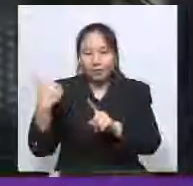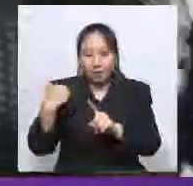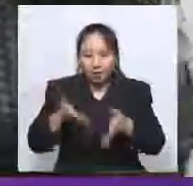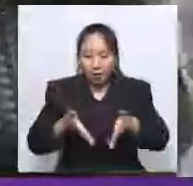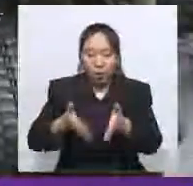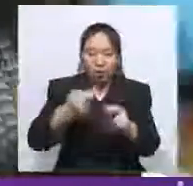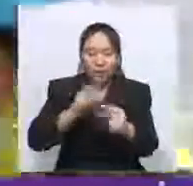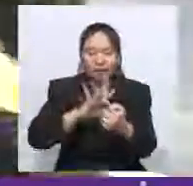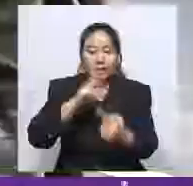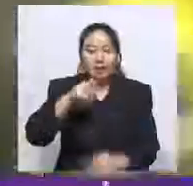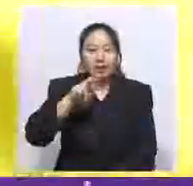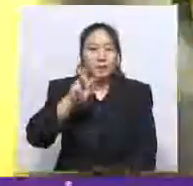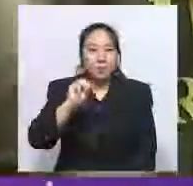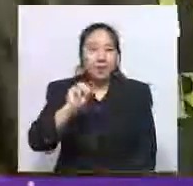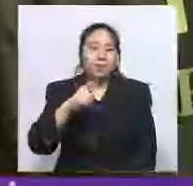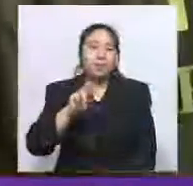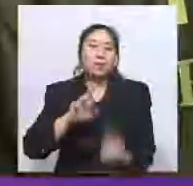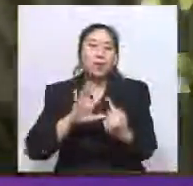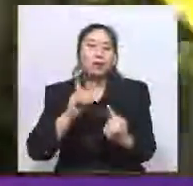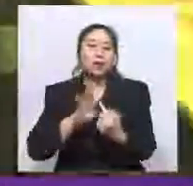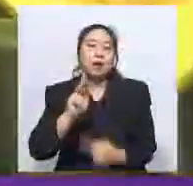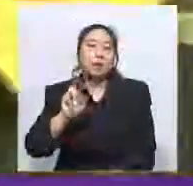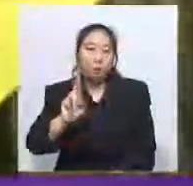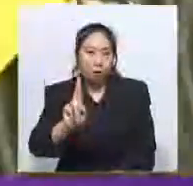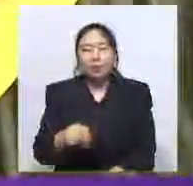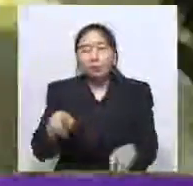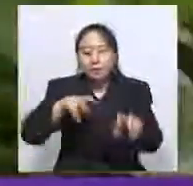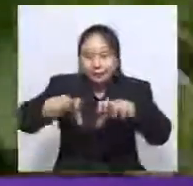ลองเปรมประชากรด้วยนะคะก็ถือว่าเป็นการปรับ